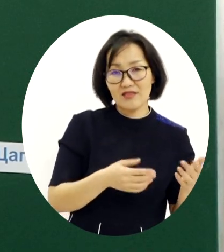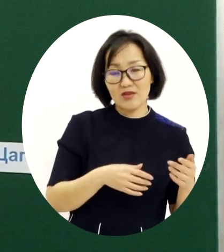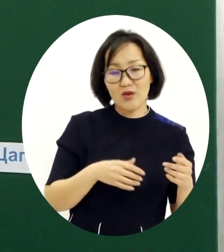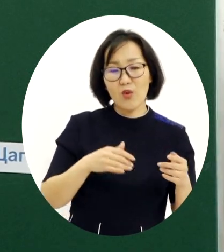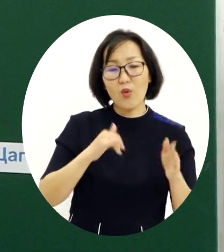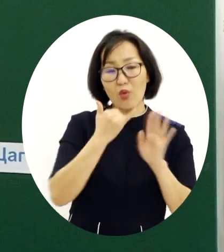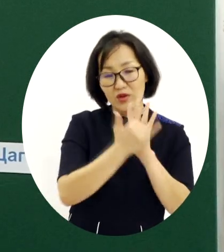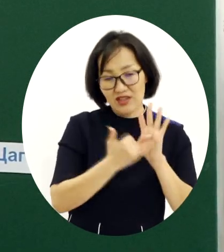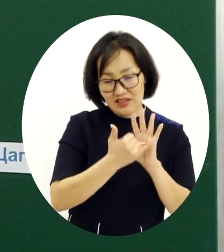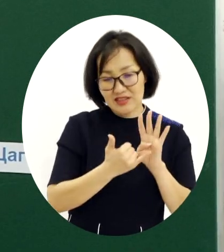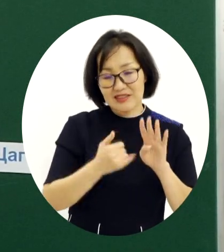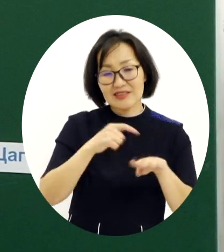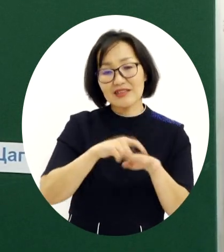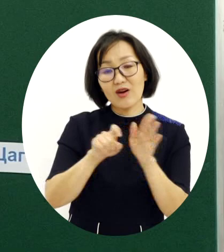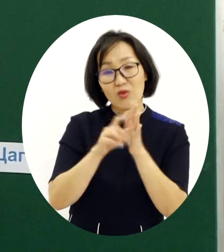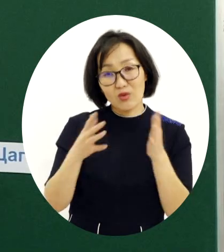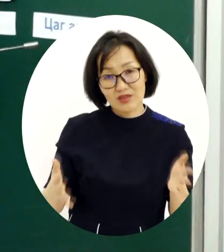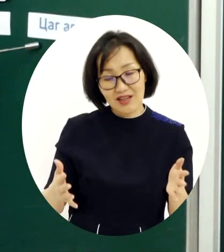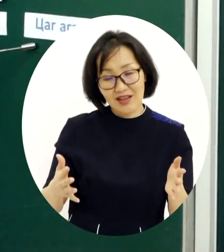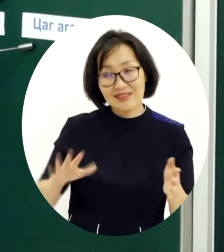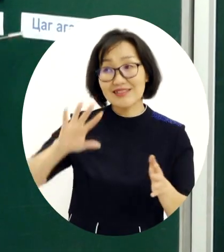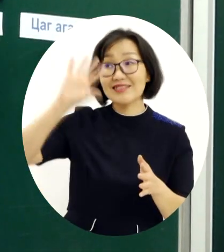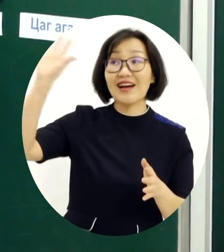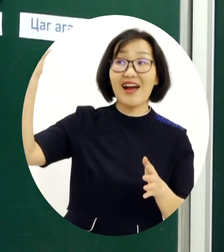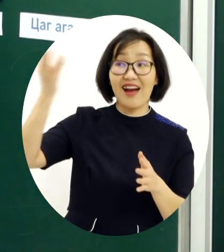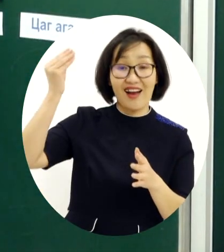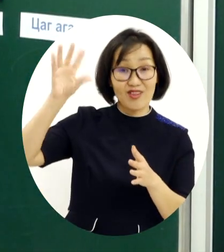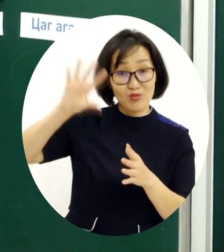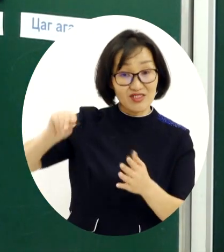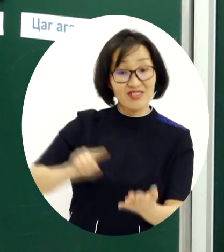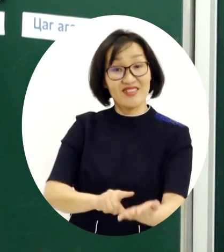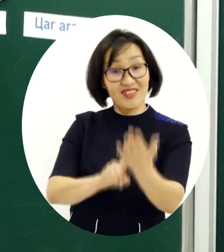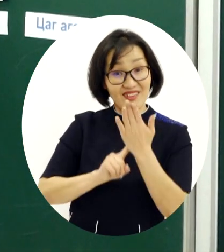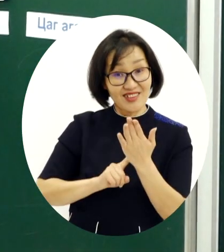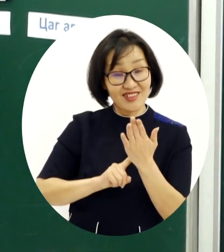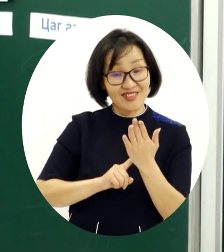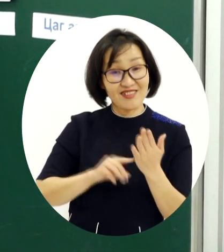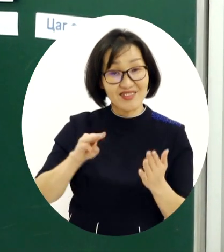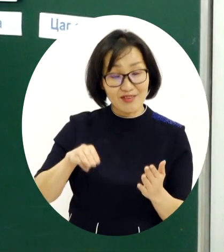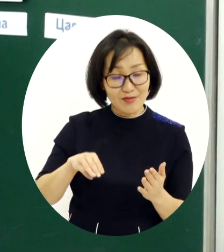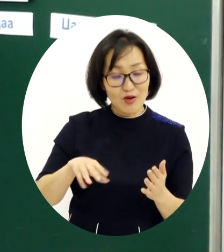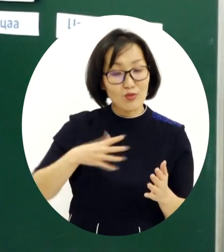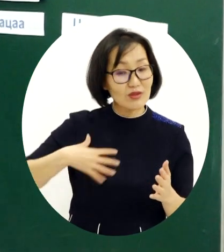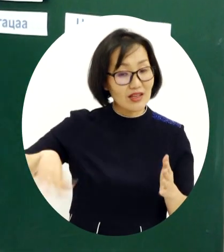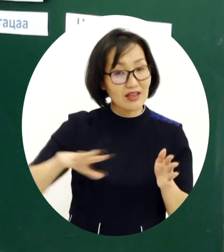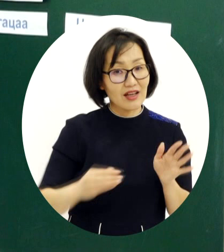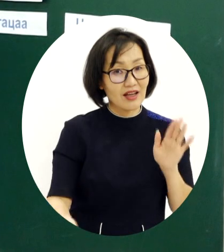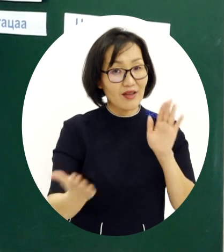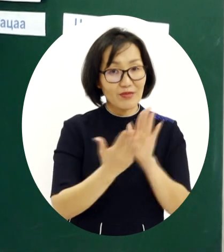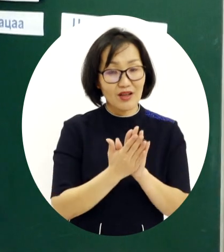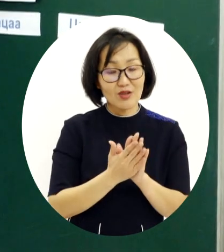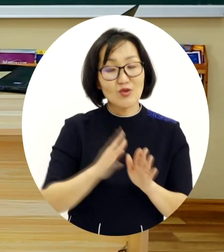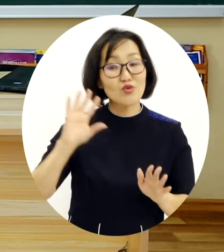уйлрал, цаг хугацаа, цаг агаарыг илэрхийлдэг байх нэ. За бүгдээрээ